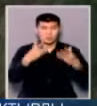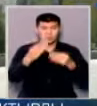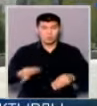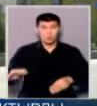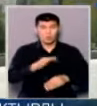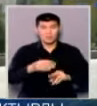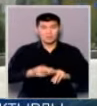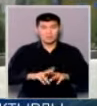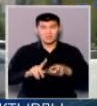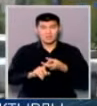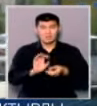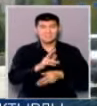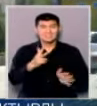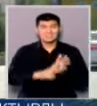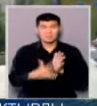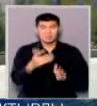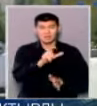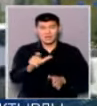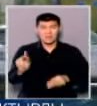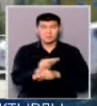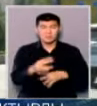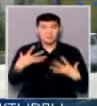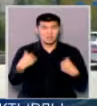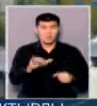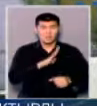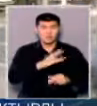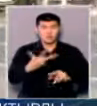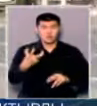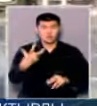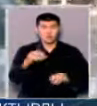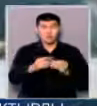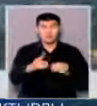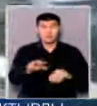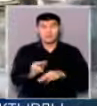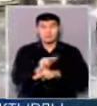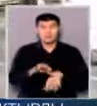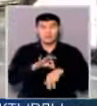облыста коронавирустан 85 адам емделіп шықты. 311 тұрғын ем